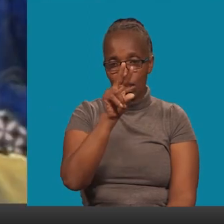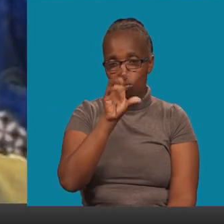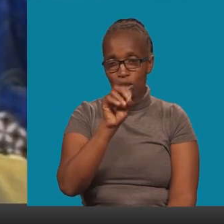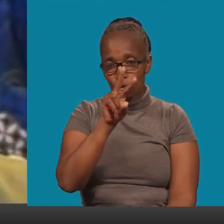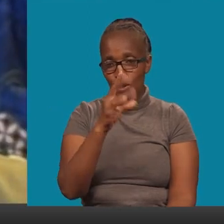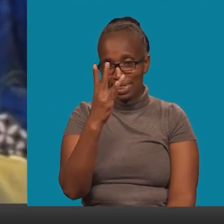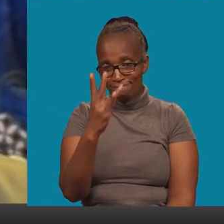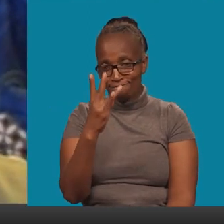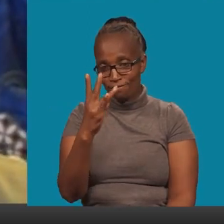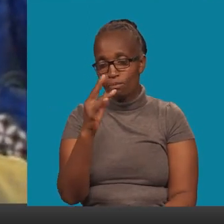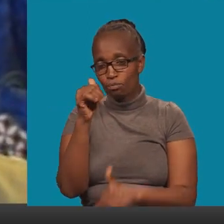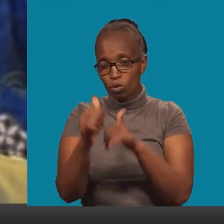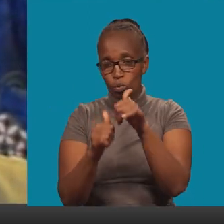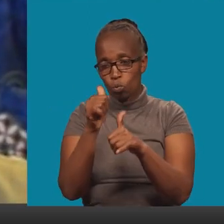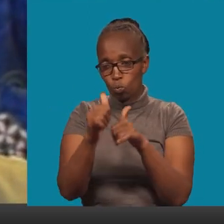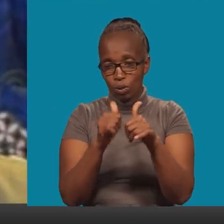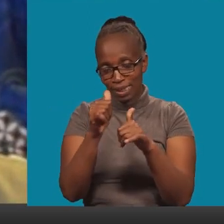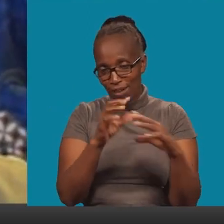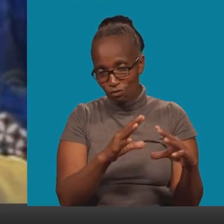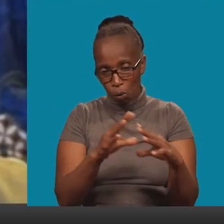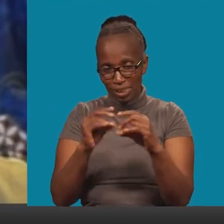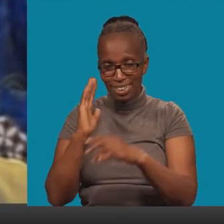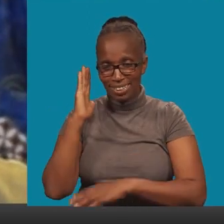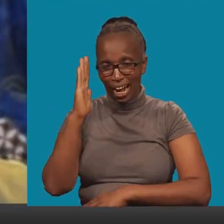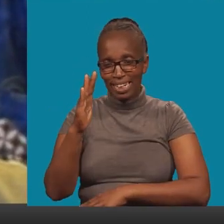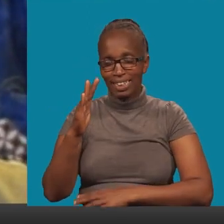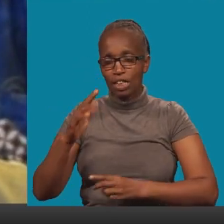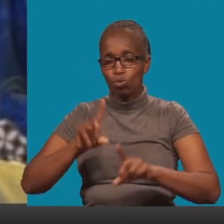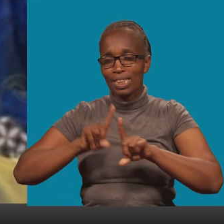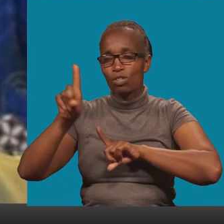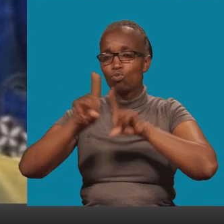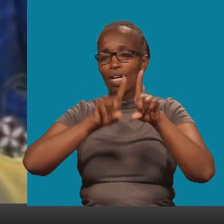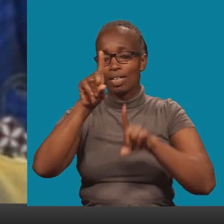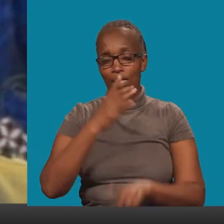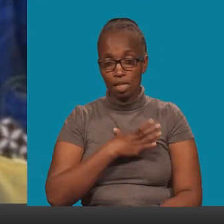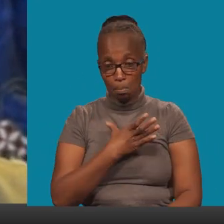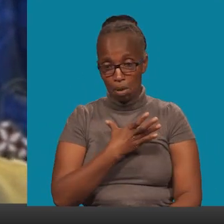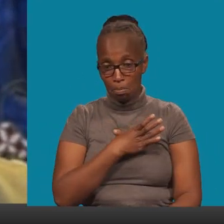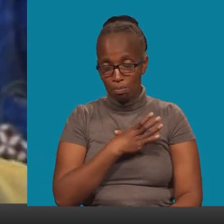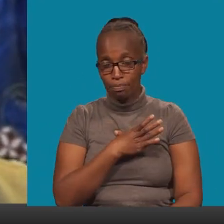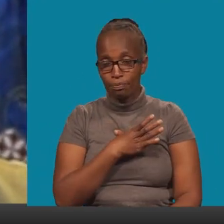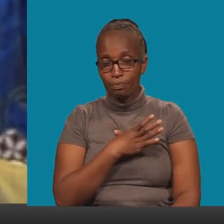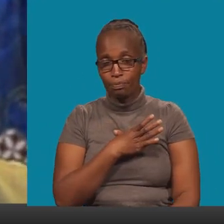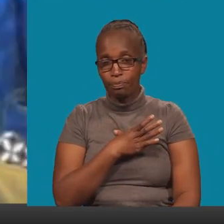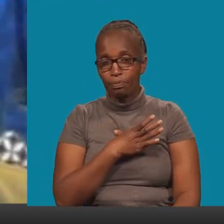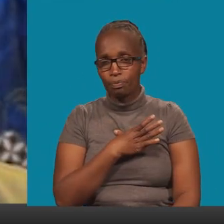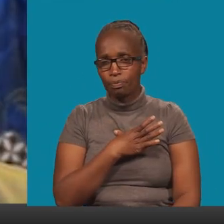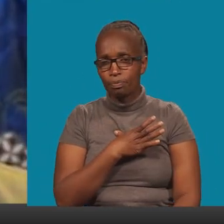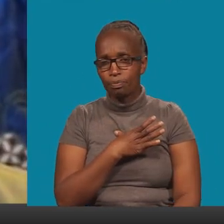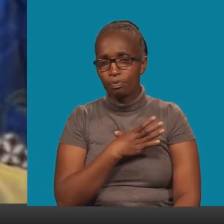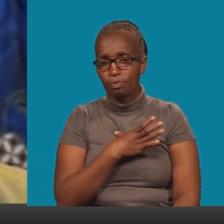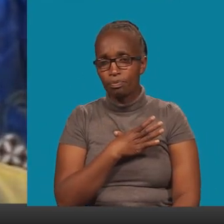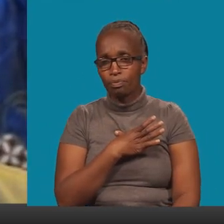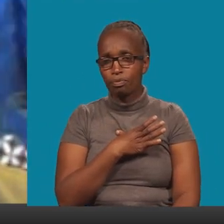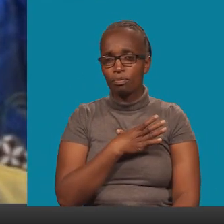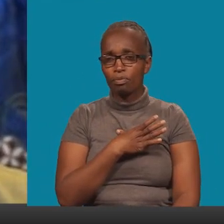2023-2024 likiwa alijatulia washikadau katika sekta ya hoteli za kitalii wamejitokeza kueleza kutoridhika kwao.